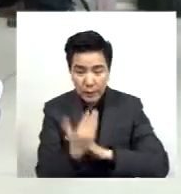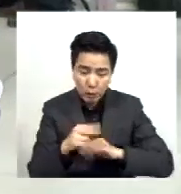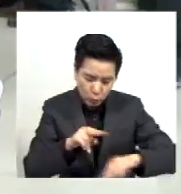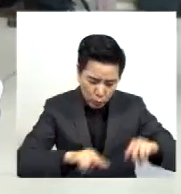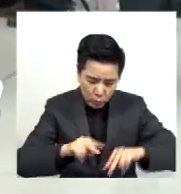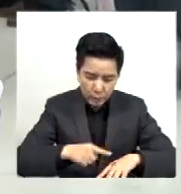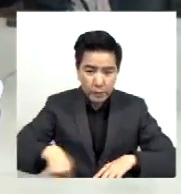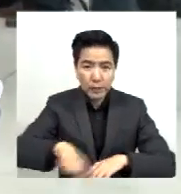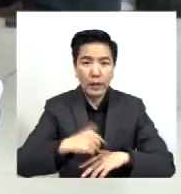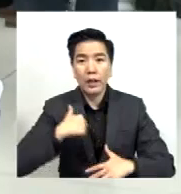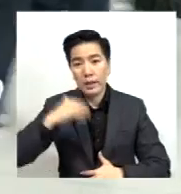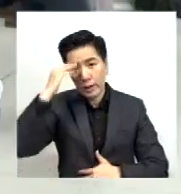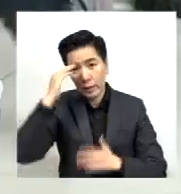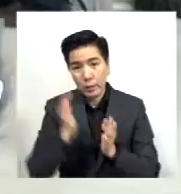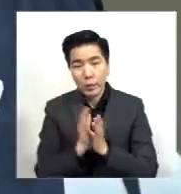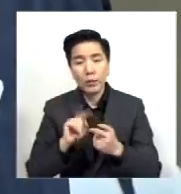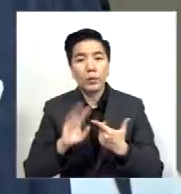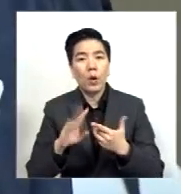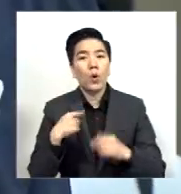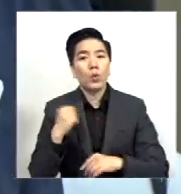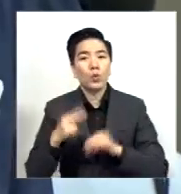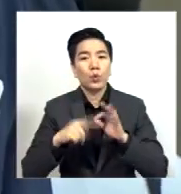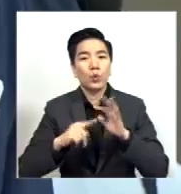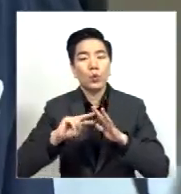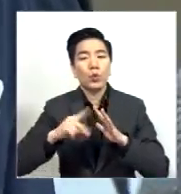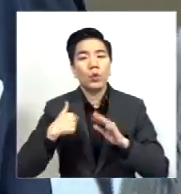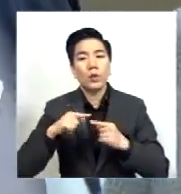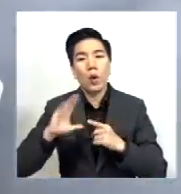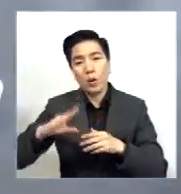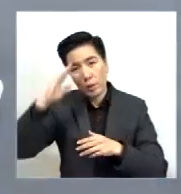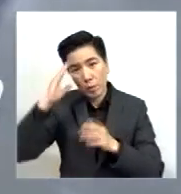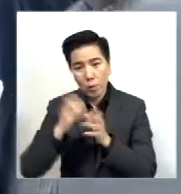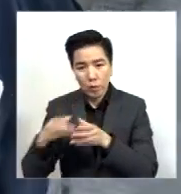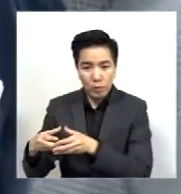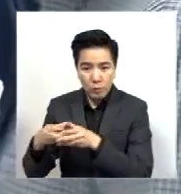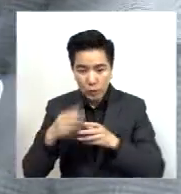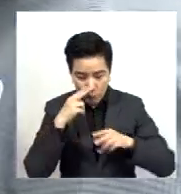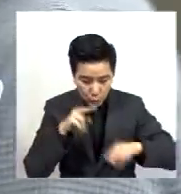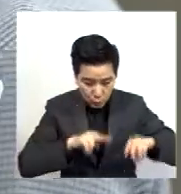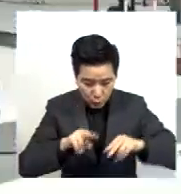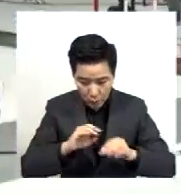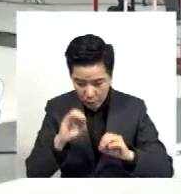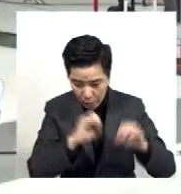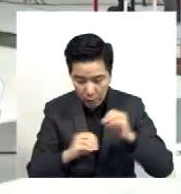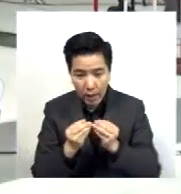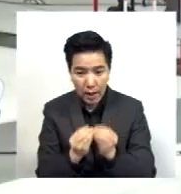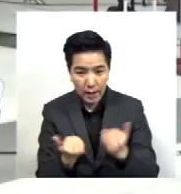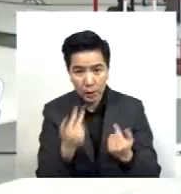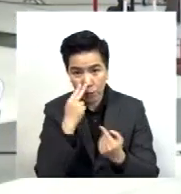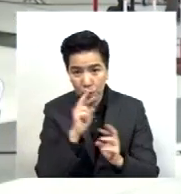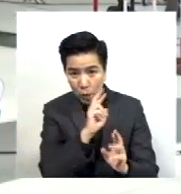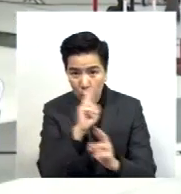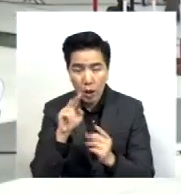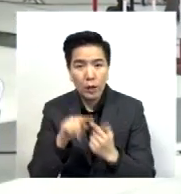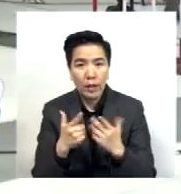กับตำรวจในพื้นที่สน.ทุ่ง2ห้องจำนวน1กองร้อยมาช่วยดูแลความปลอดภัยนะคะแต่ให้ระมัดระวัง